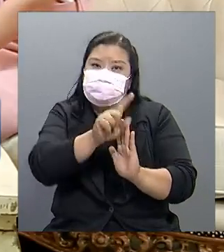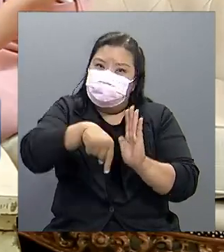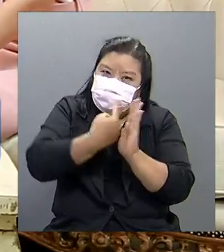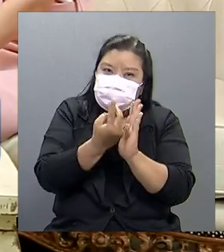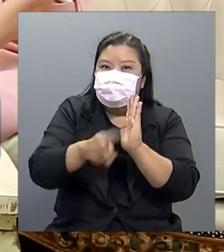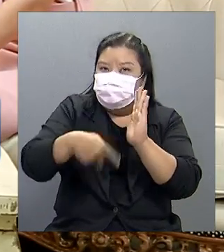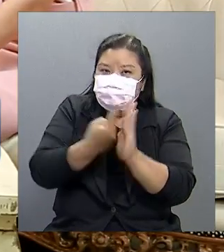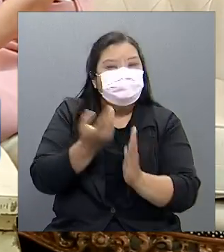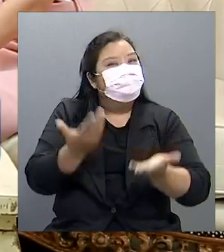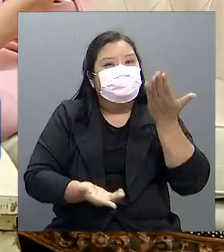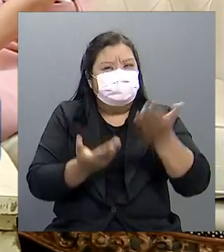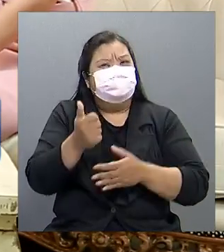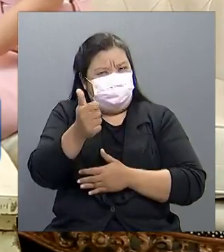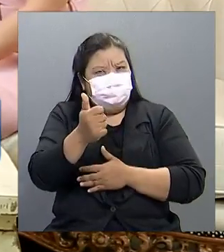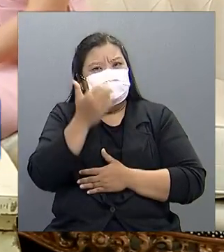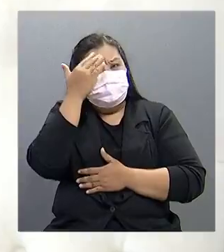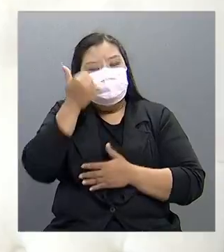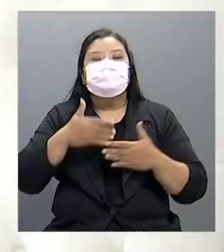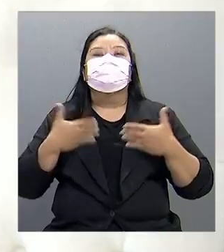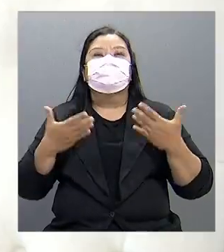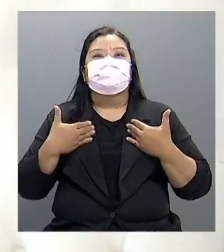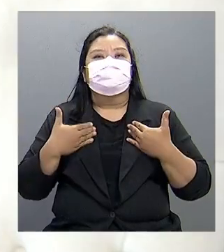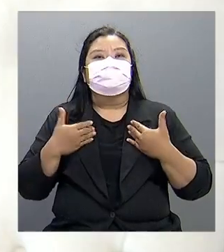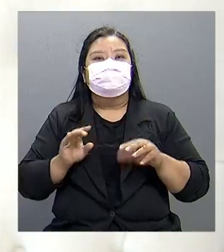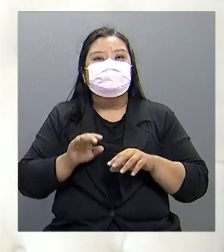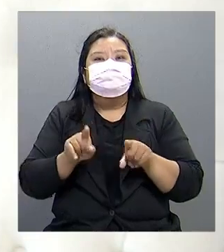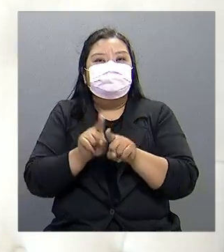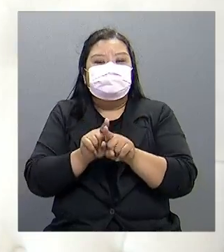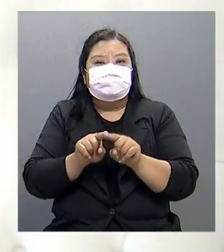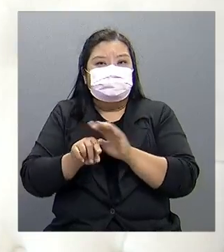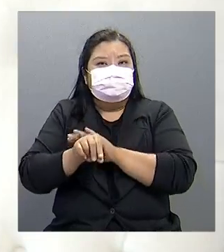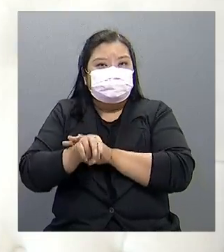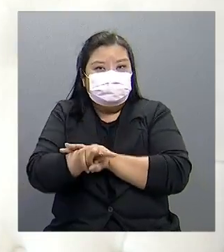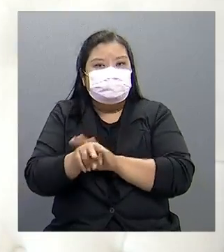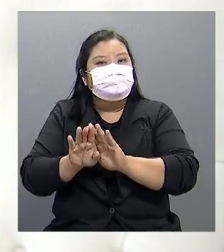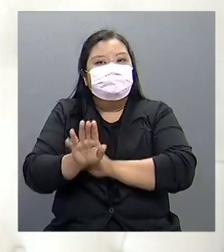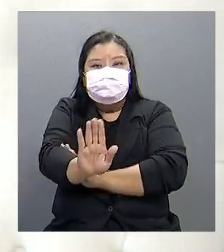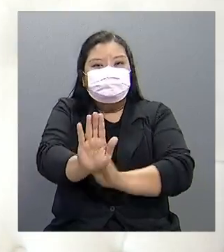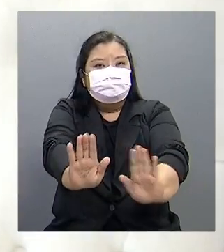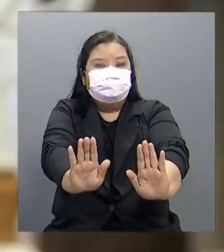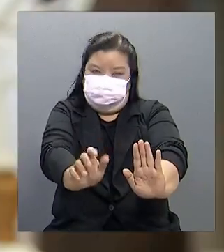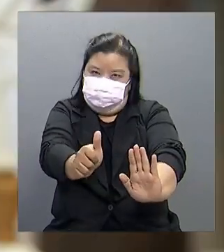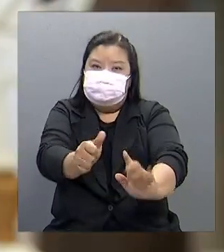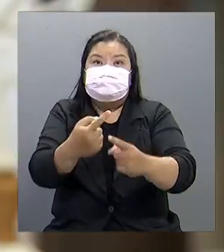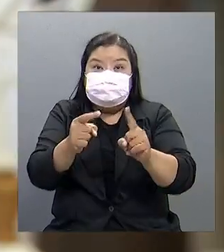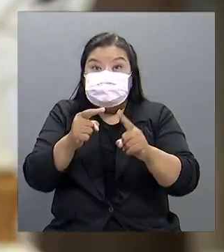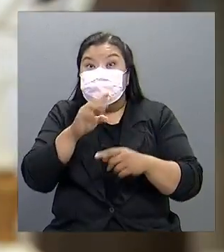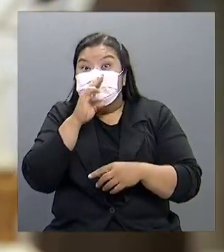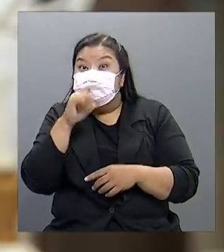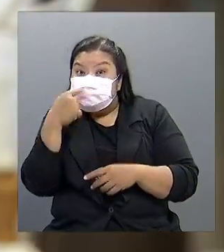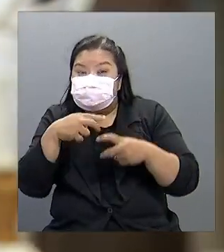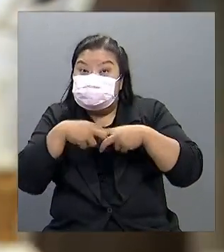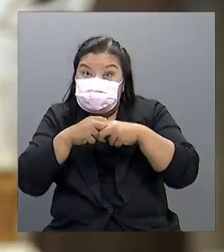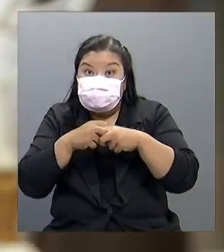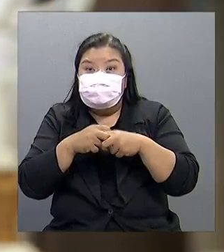มั้ยฮะเพราะว่าเราก็นั่งในท่าสบายละ ค ่ะแล้วเราก็ในสำหรับคนที่ข้อเข่าเสื่อมอยู่แล้วเนี่ยก็จะทำให้เขาไม่เจ็บเข่าด้วย เพราะมันไม่ได้งอเข่า